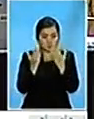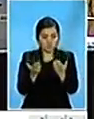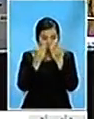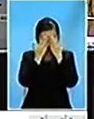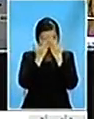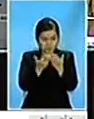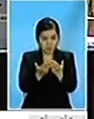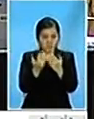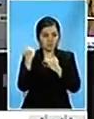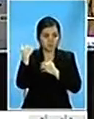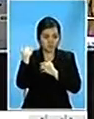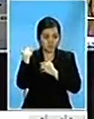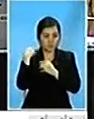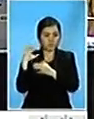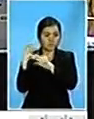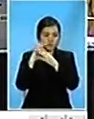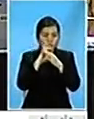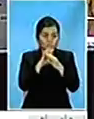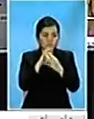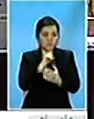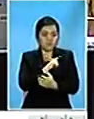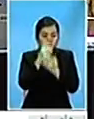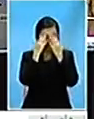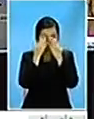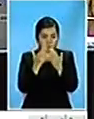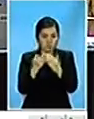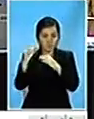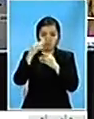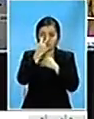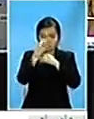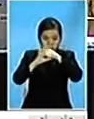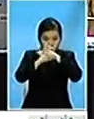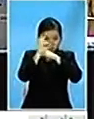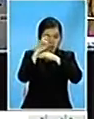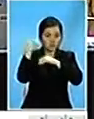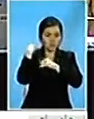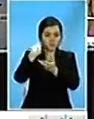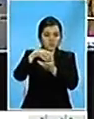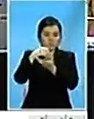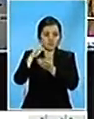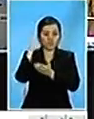ชาติเฉลิมพระเกียรติสำนักจุฬาราชมนตรีจึงแจ้งให้ที่ประชุมทราบนะครับ